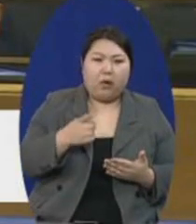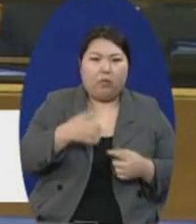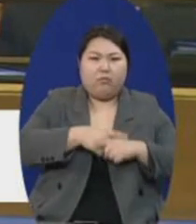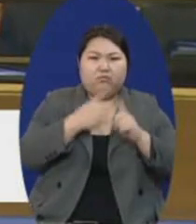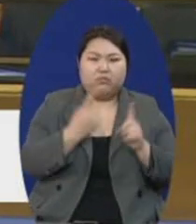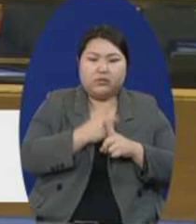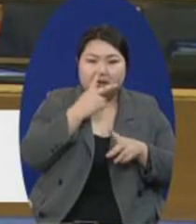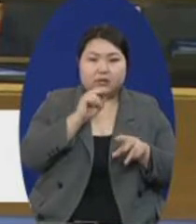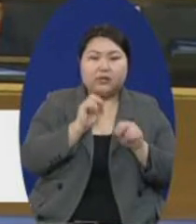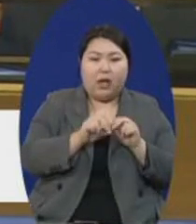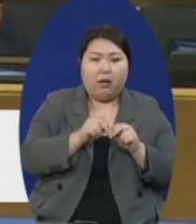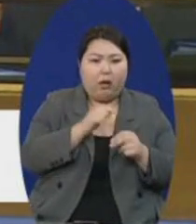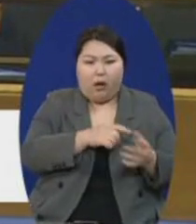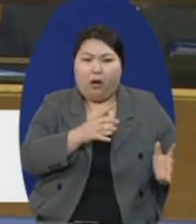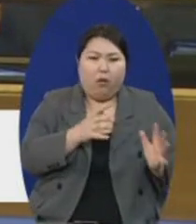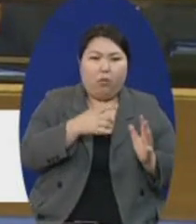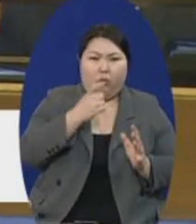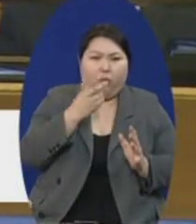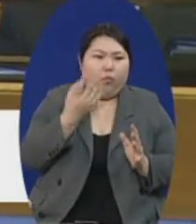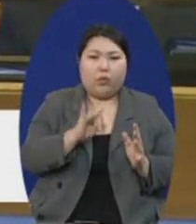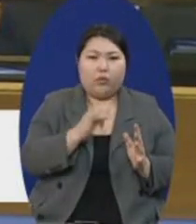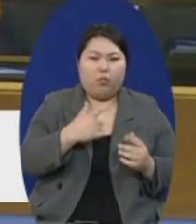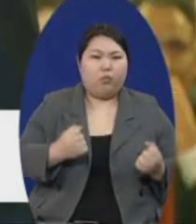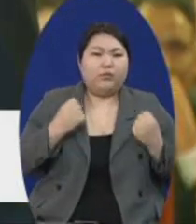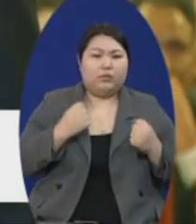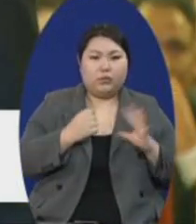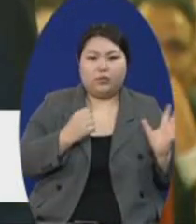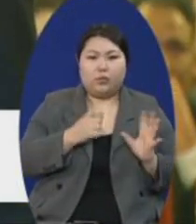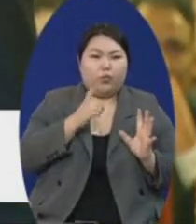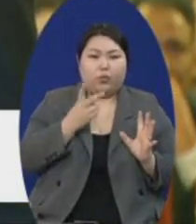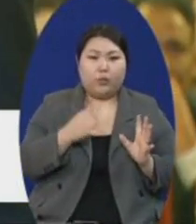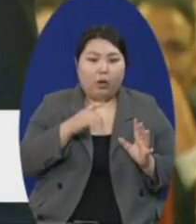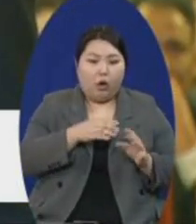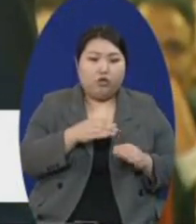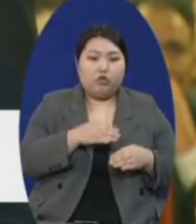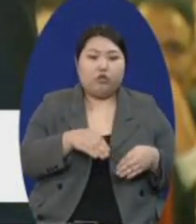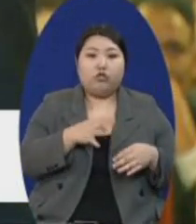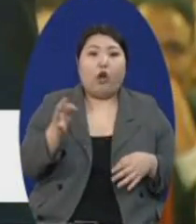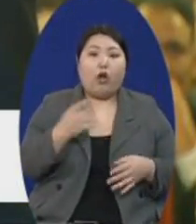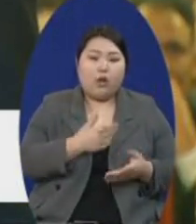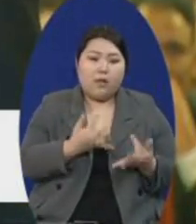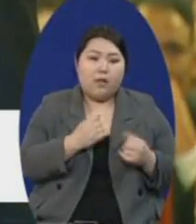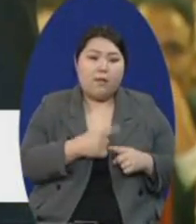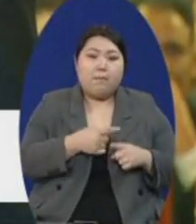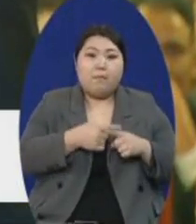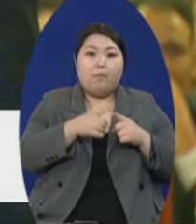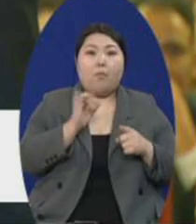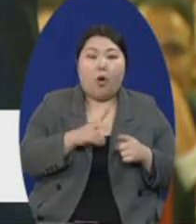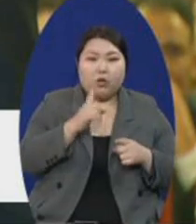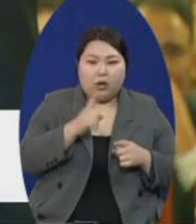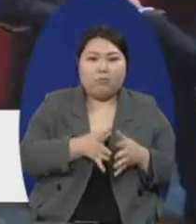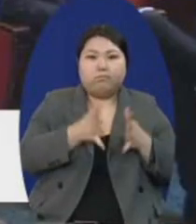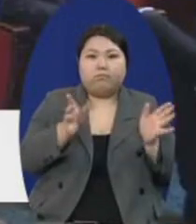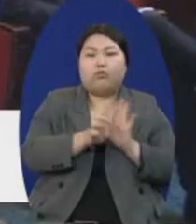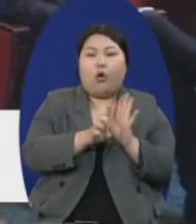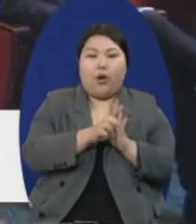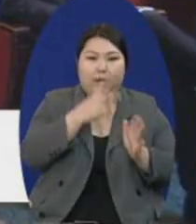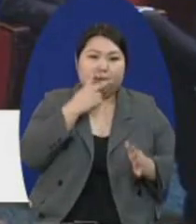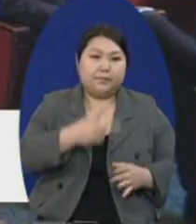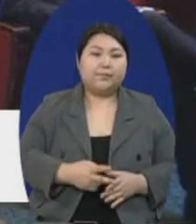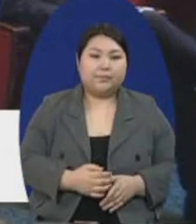гэдгийг шалгахад хаанаач хүрлцэхгүй байна. Тэгэхээр энэ орон тоог нэмэгдүүлээд өгөх юм бол бас нэг гарцсан болоо гэж хараад